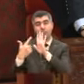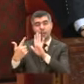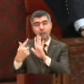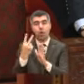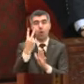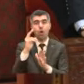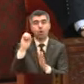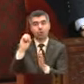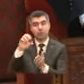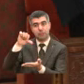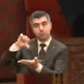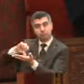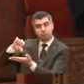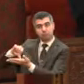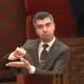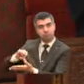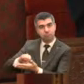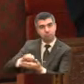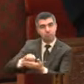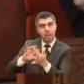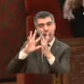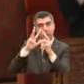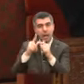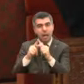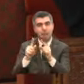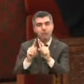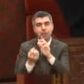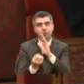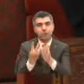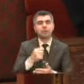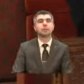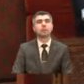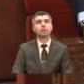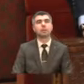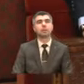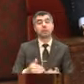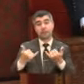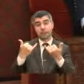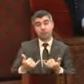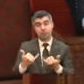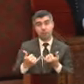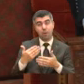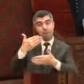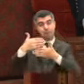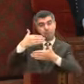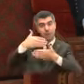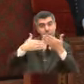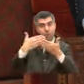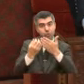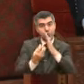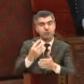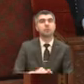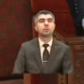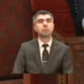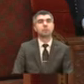20 مركز ديال تسجيل السيارات جديد، واللي عندنا الان في طور البناء.